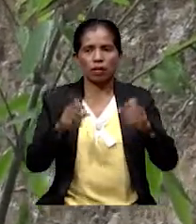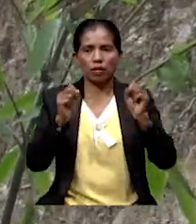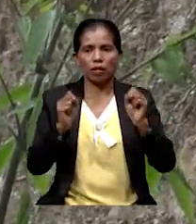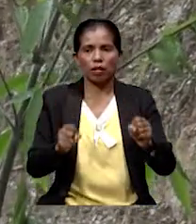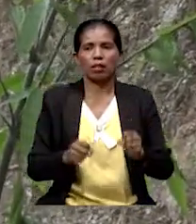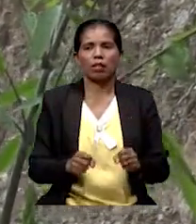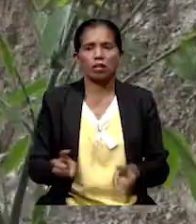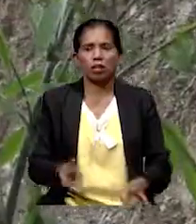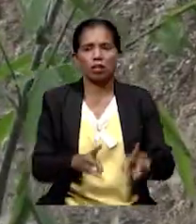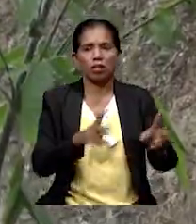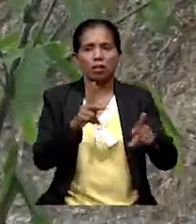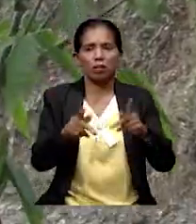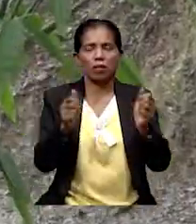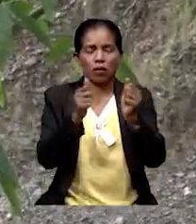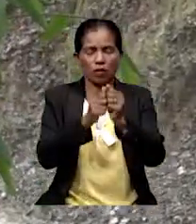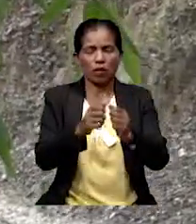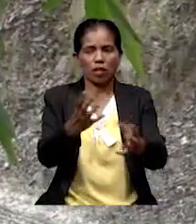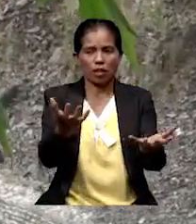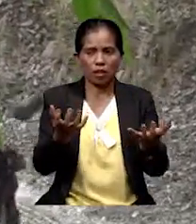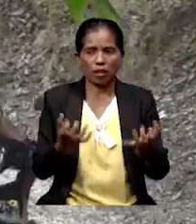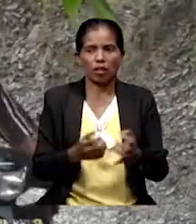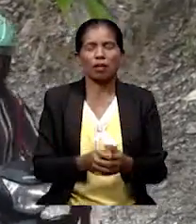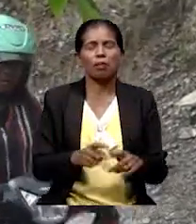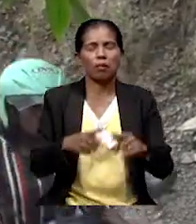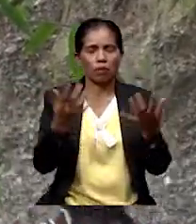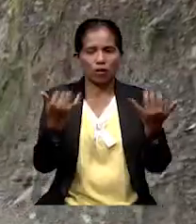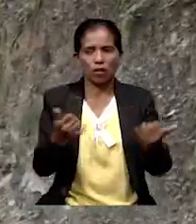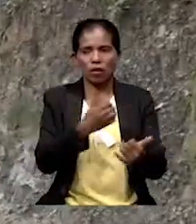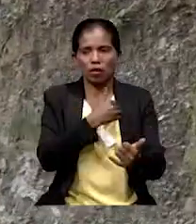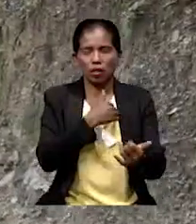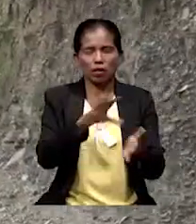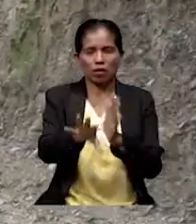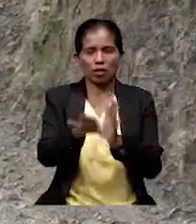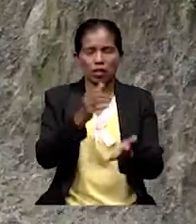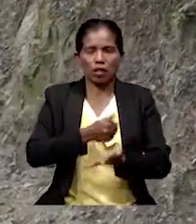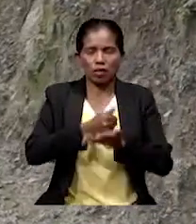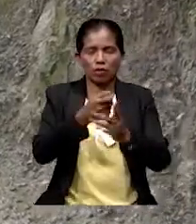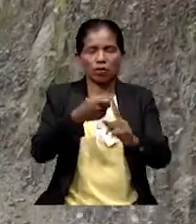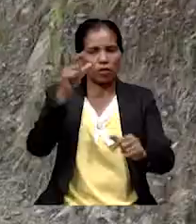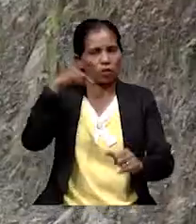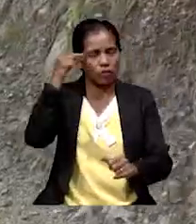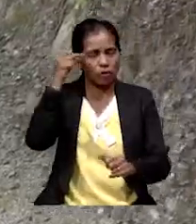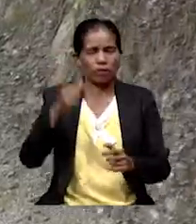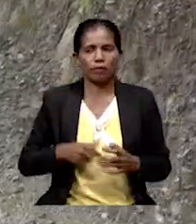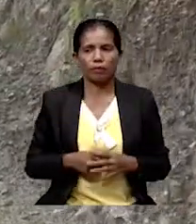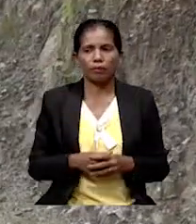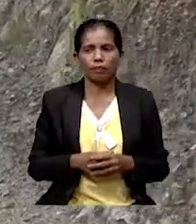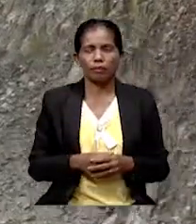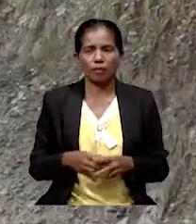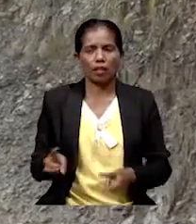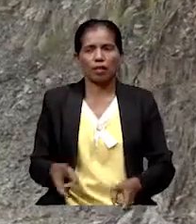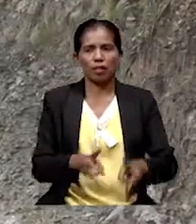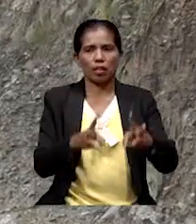dalan ne komendade ho iniciativa rasi kodi ke, mai beto agora se dau kehetan atensaun ho se governo. Ya, ba estrada